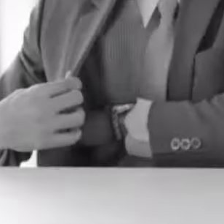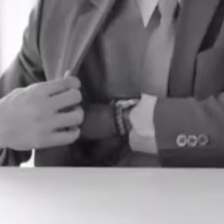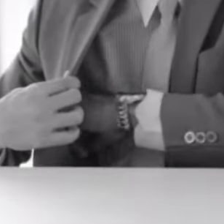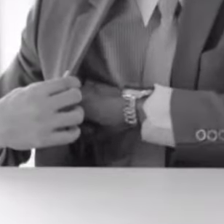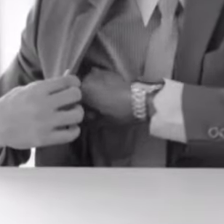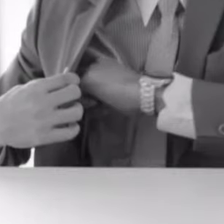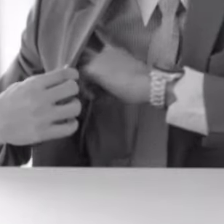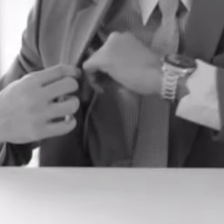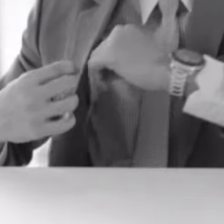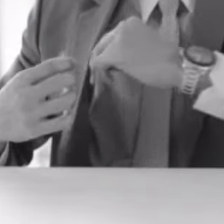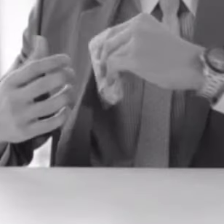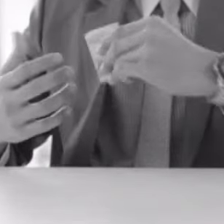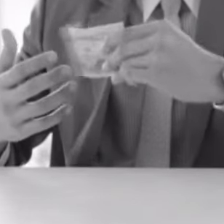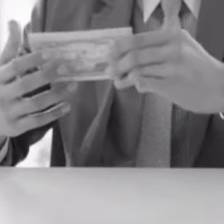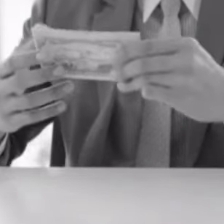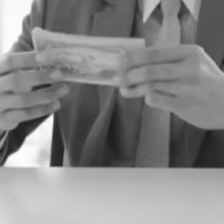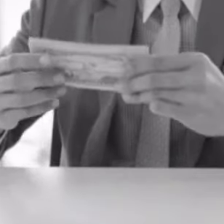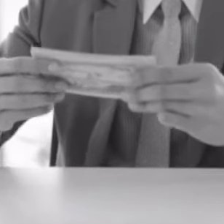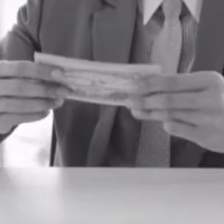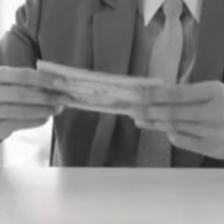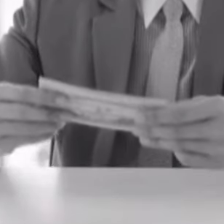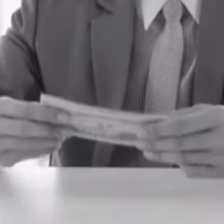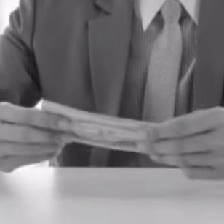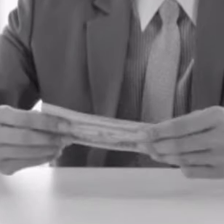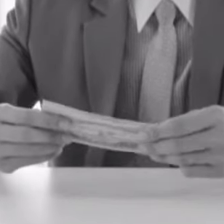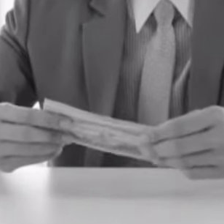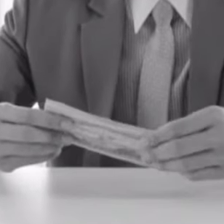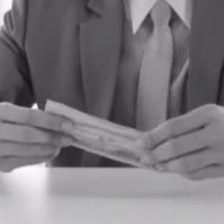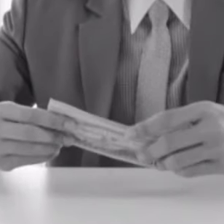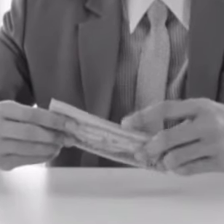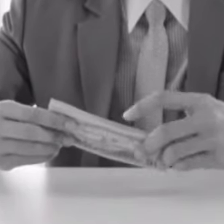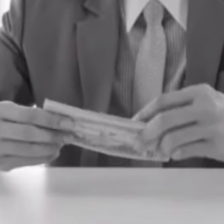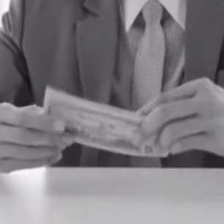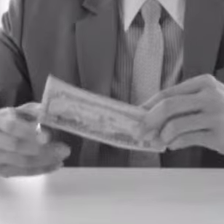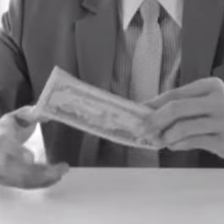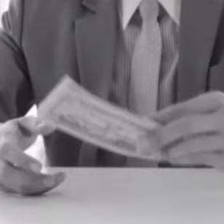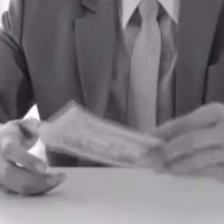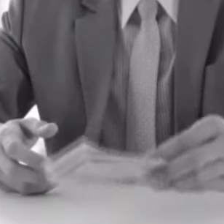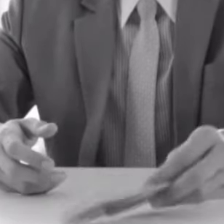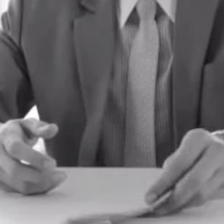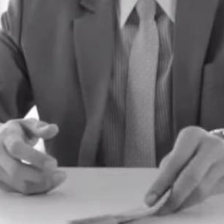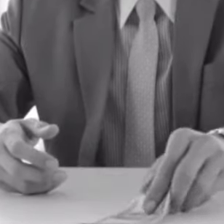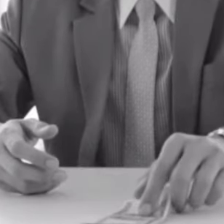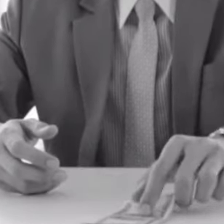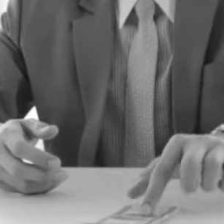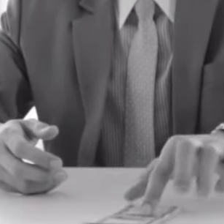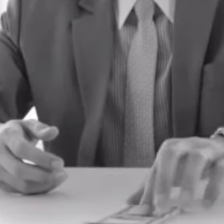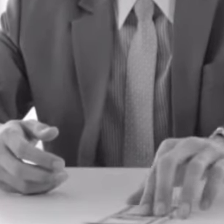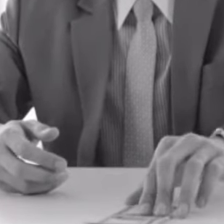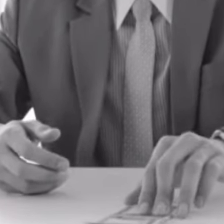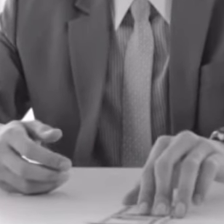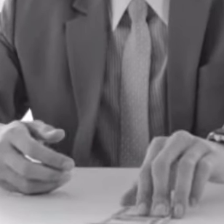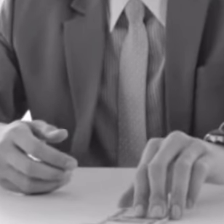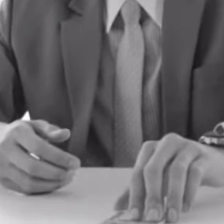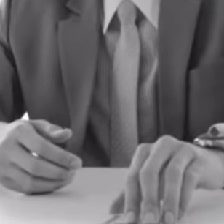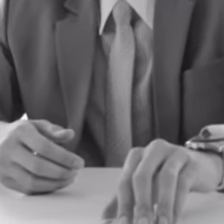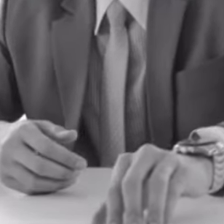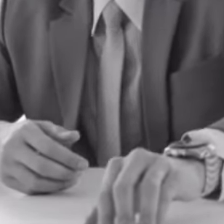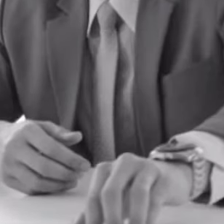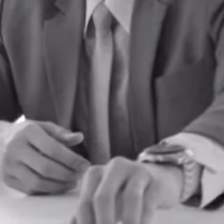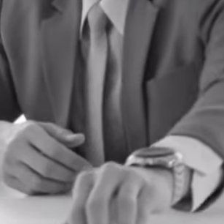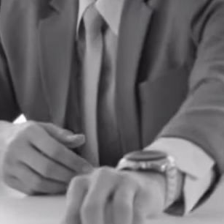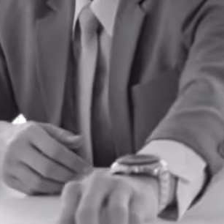perasuah-asuah besar dan saya M pekerja saya beja sama barisan dengan saya